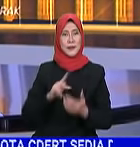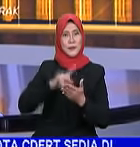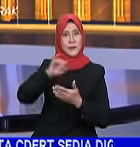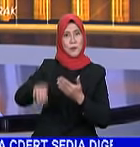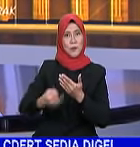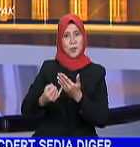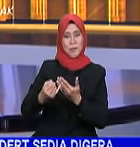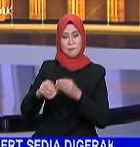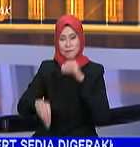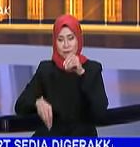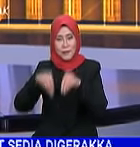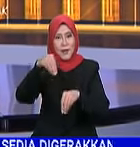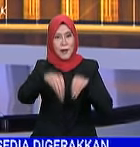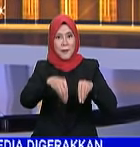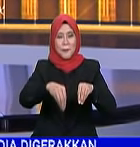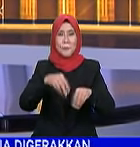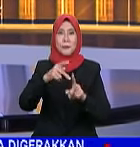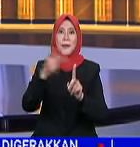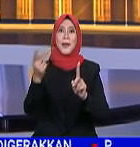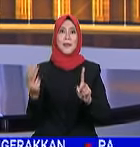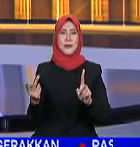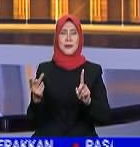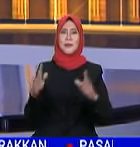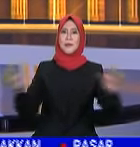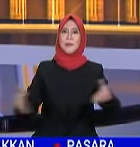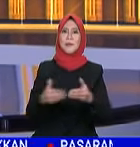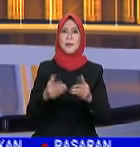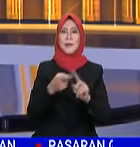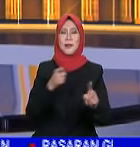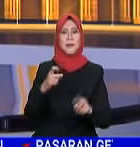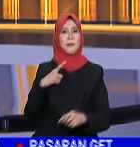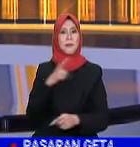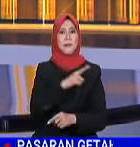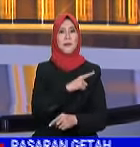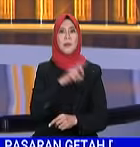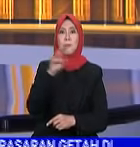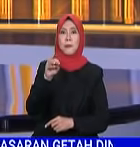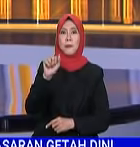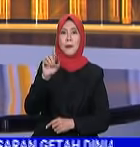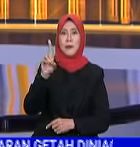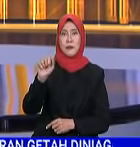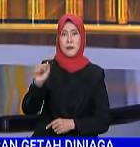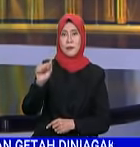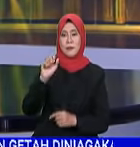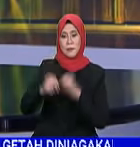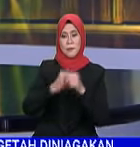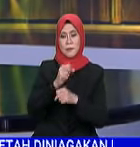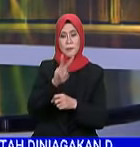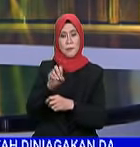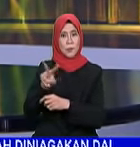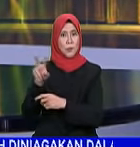Projek penanaman padi skala besar PPSB yang diperkenal Lembaga Kemajuan Pertanian Muda MADA sejak 2020